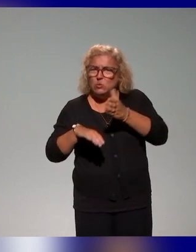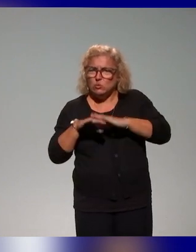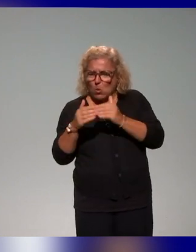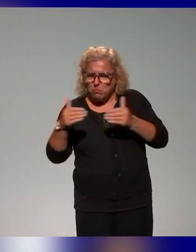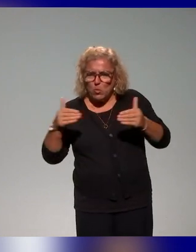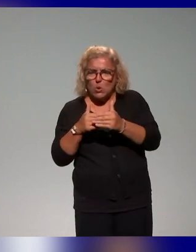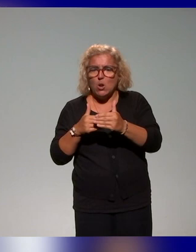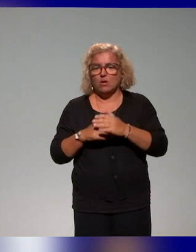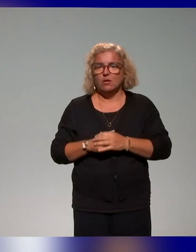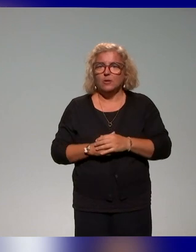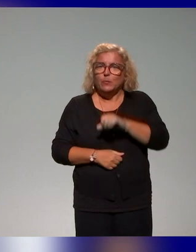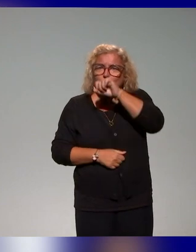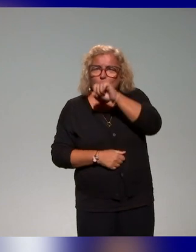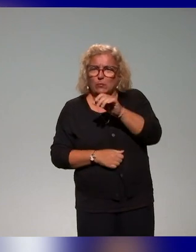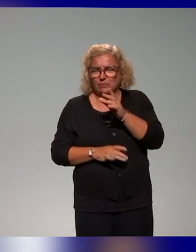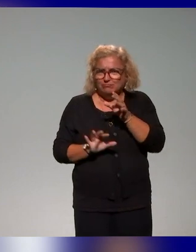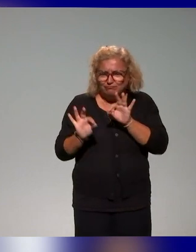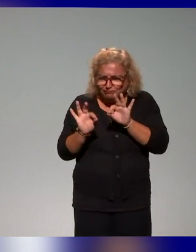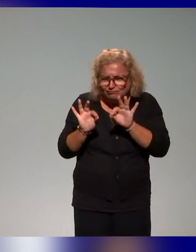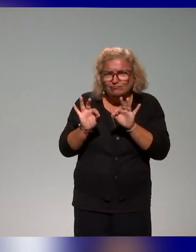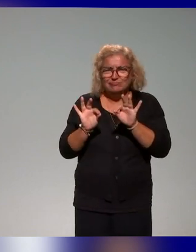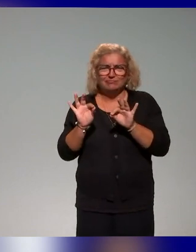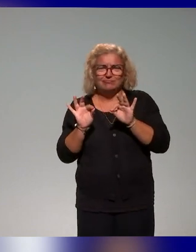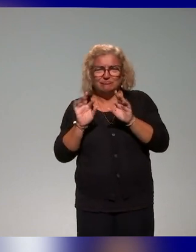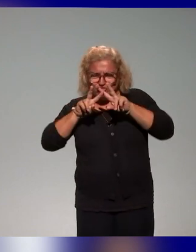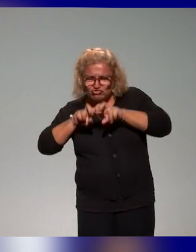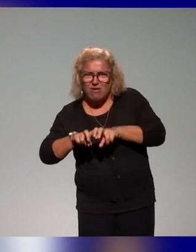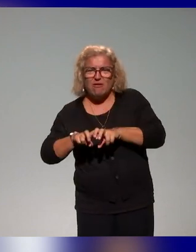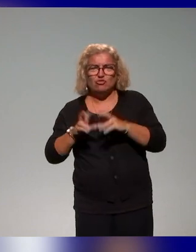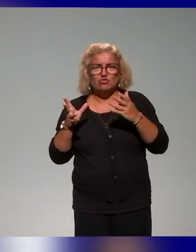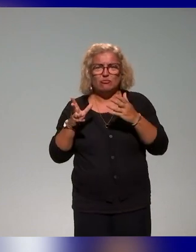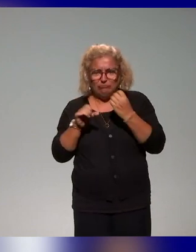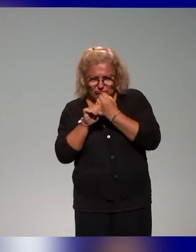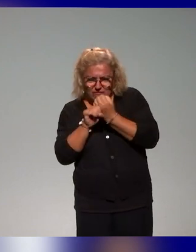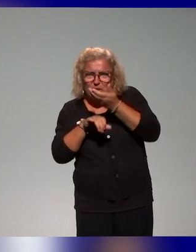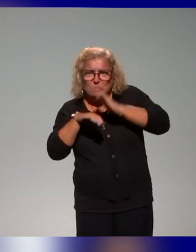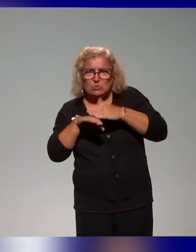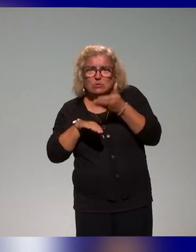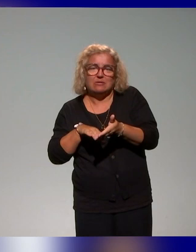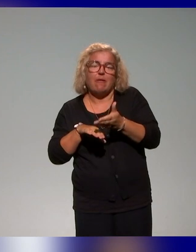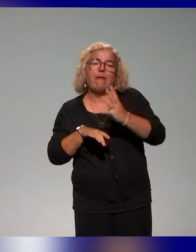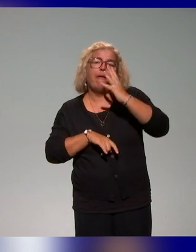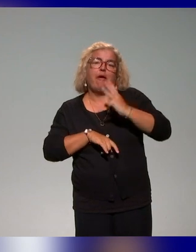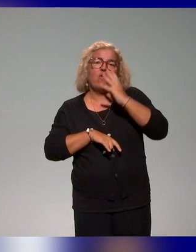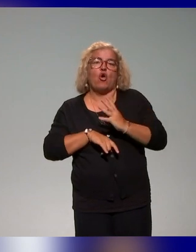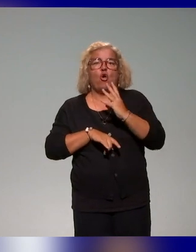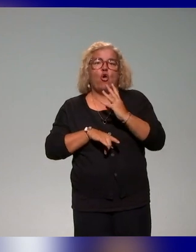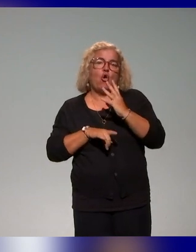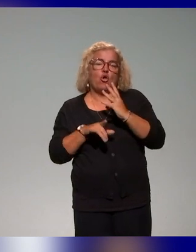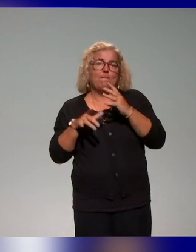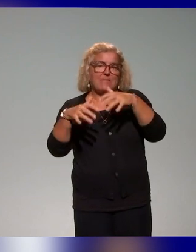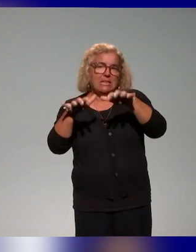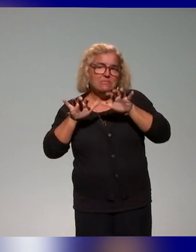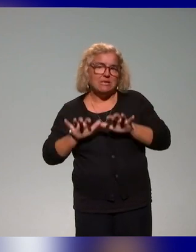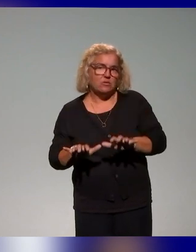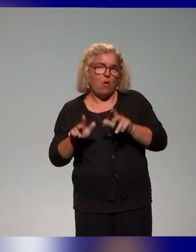Donc voilà, j'aime bien bidouiller Moodle et c'est vrai que mon passé en tant qu'ingénieur pédagogique, administrateur de plateforme pour les